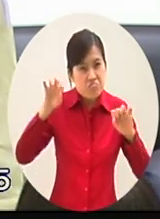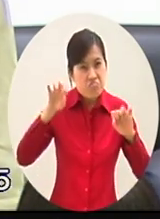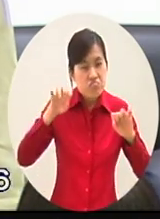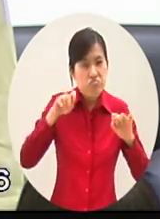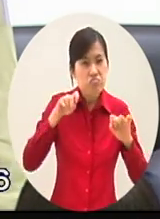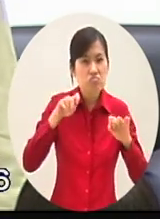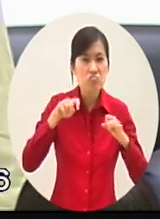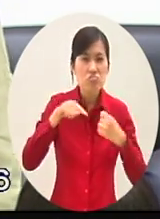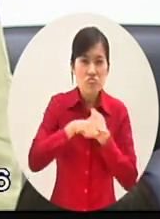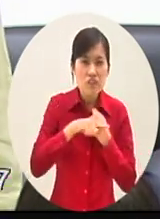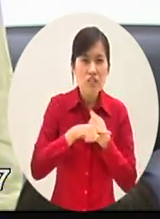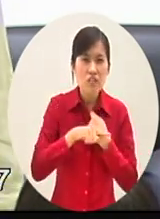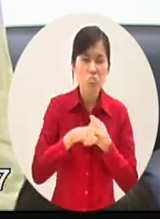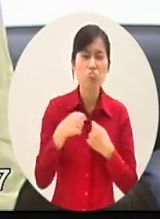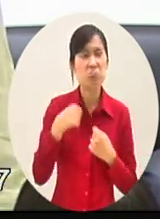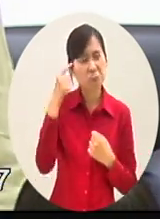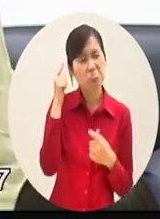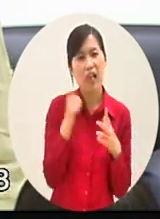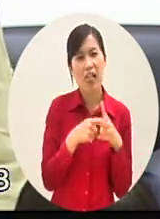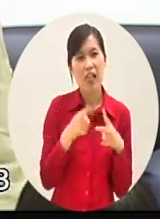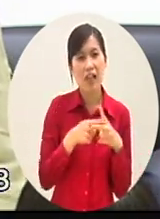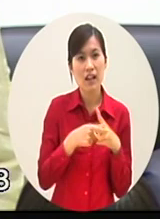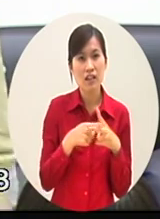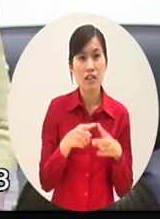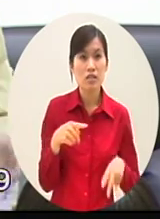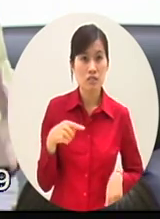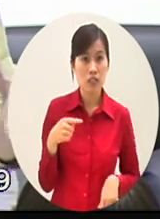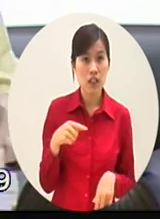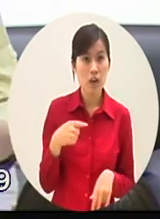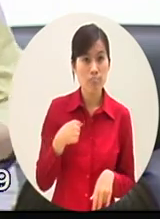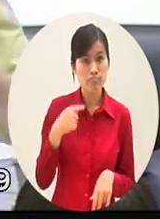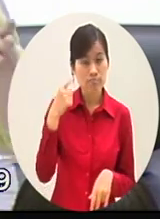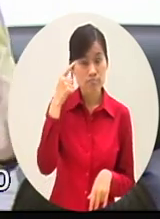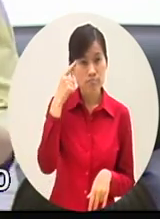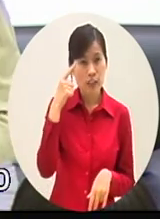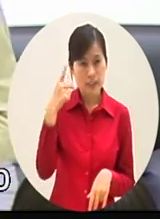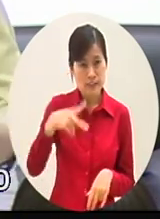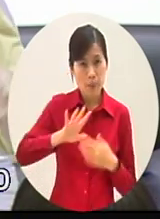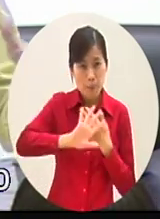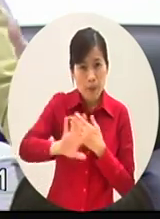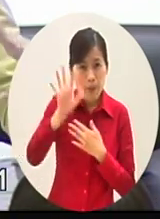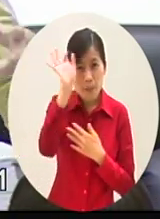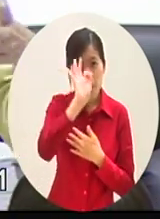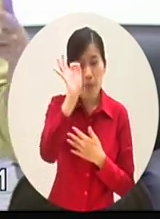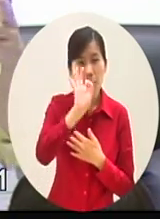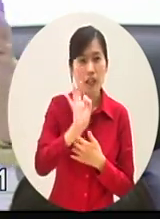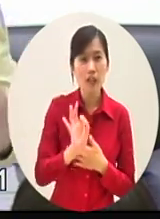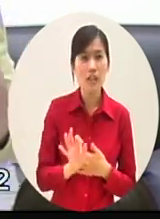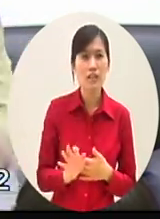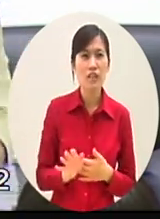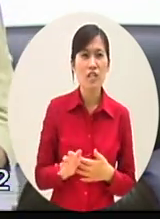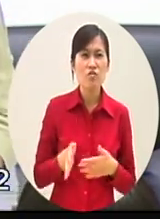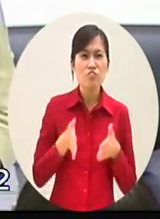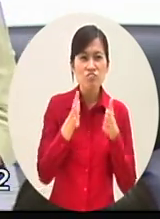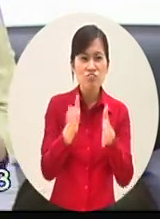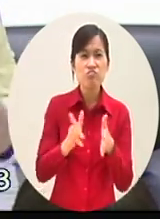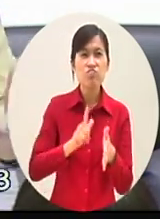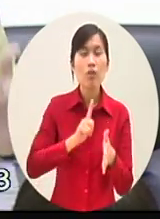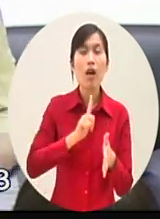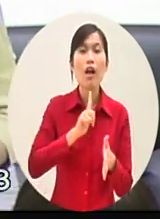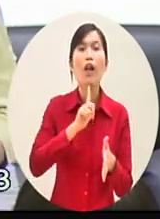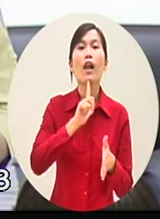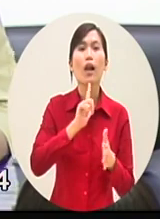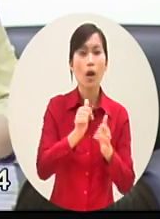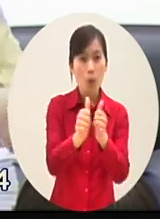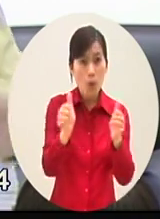再另外找，然后让我们的市长齁来对这一个贵族的那个探索